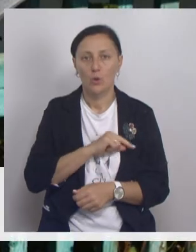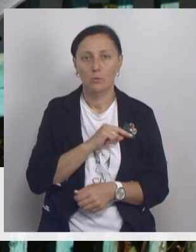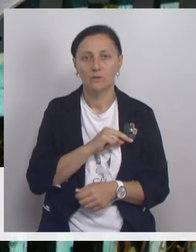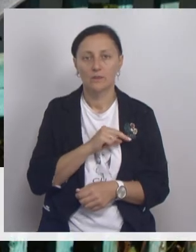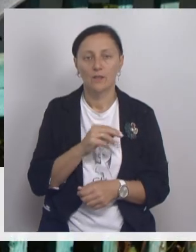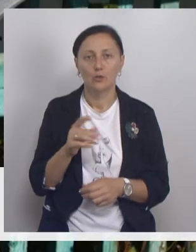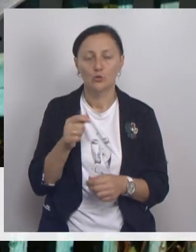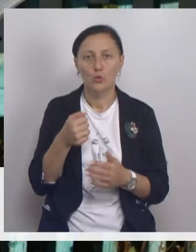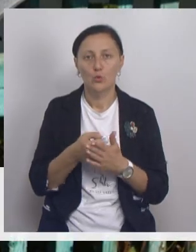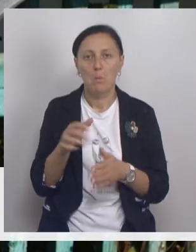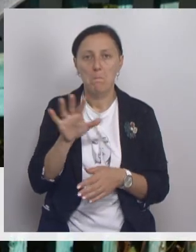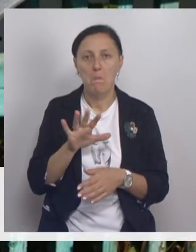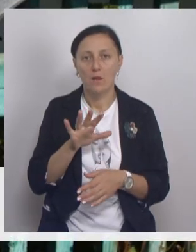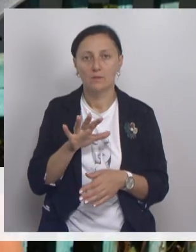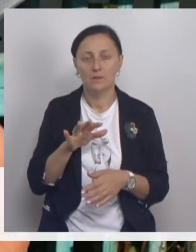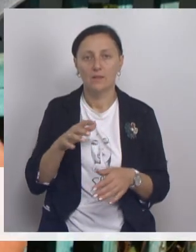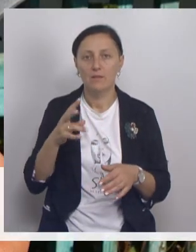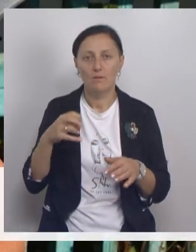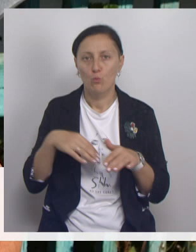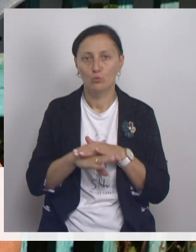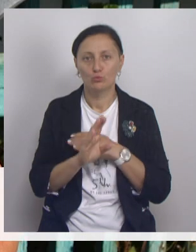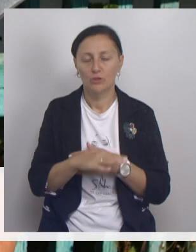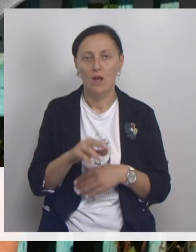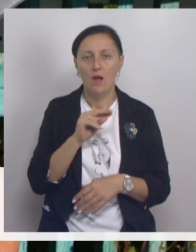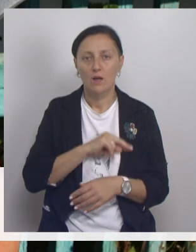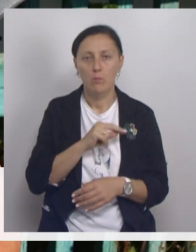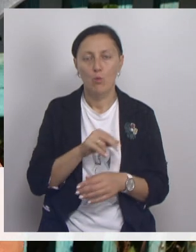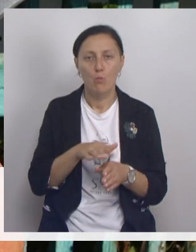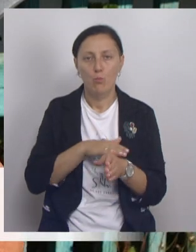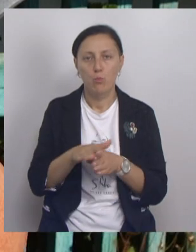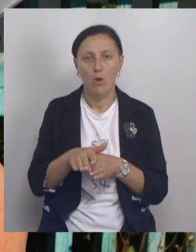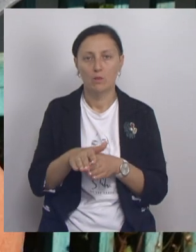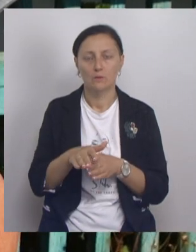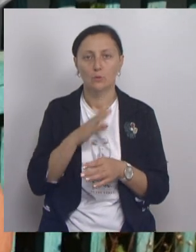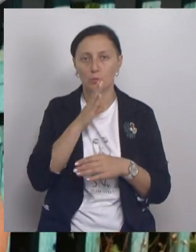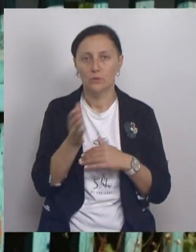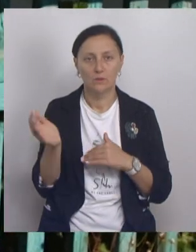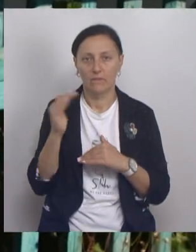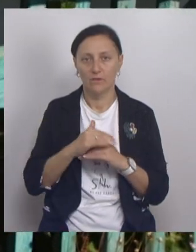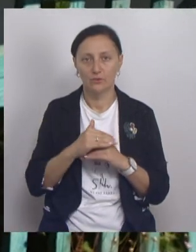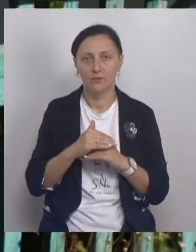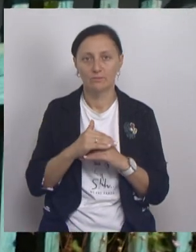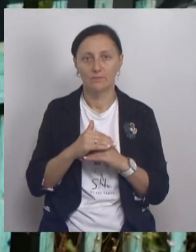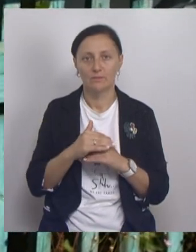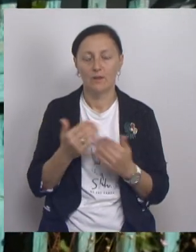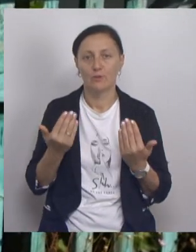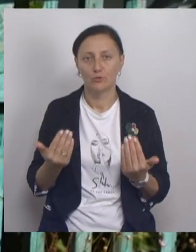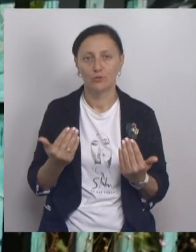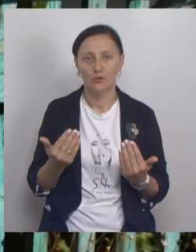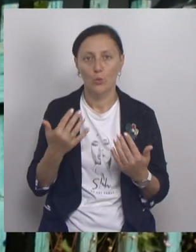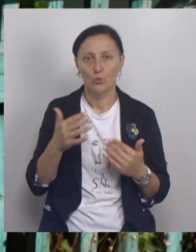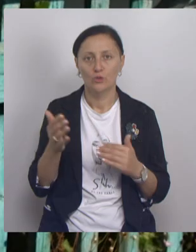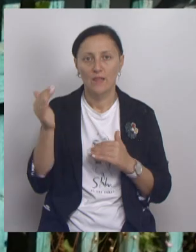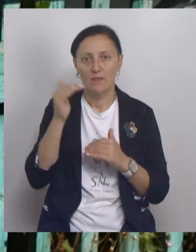что 5 часов. Вот. Работают полностью цветовой день. В данный момент сейчас уже